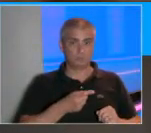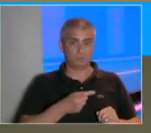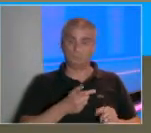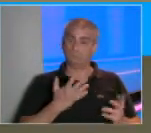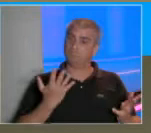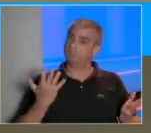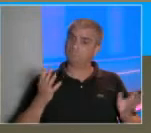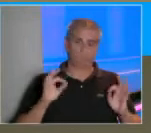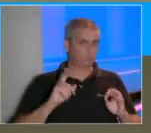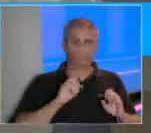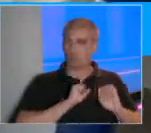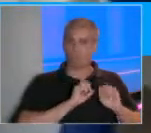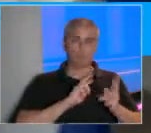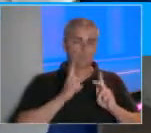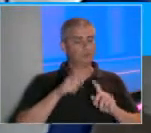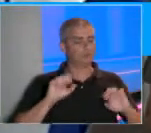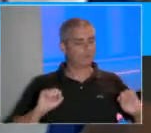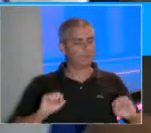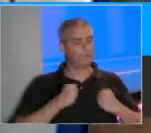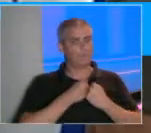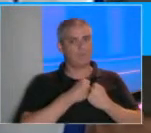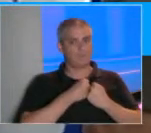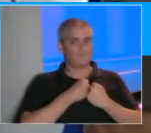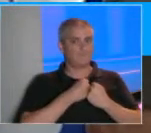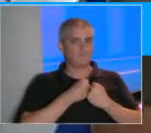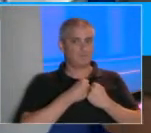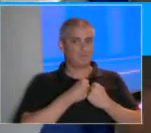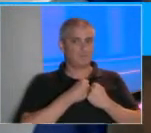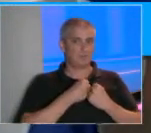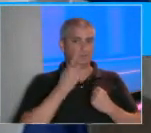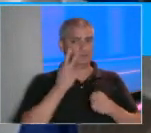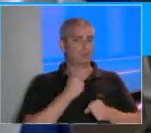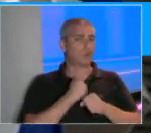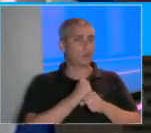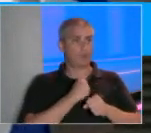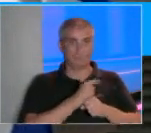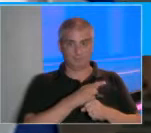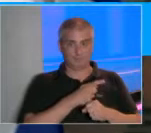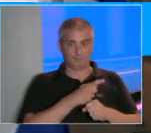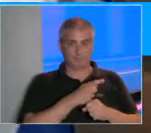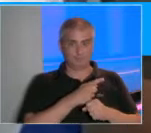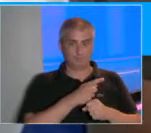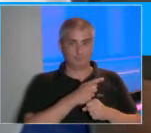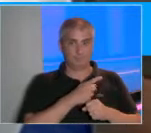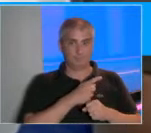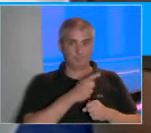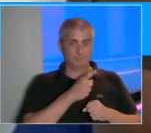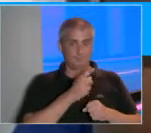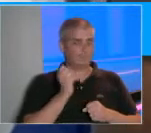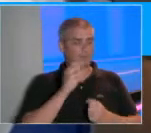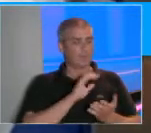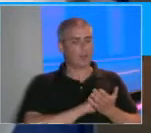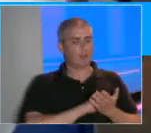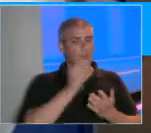זה ממש לא סולידריות, יש פה מאבק כוחות בין שני ארגוני עובדים, שלמעשה זה בא על